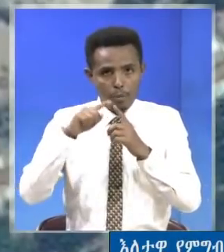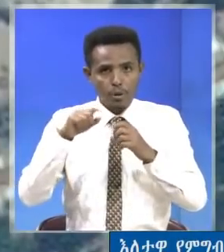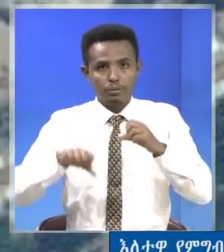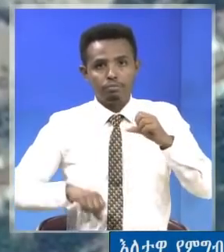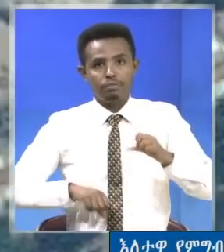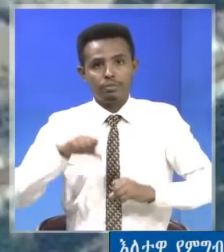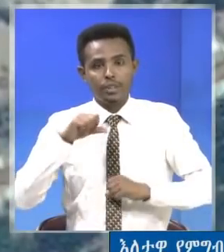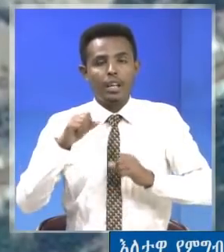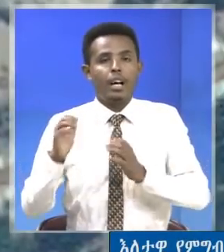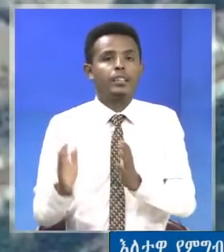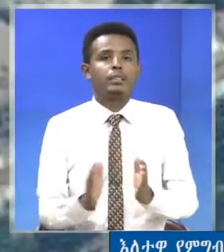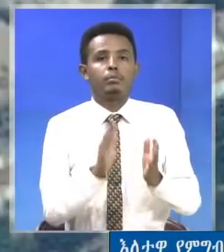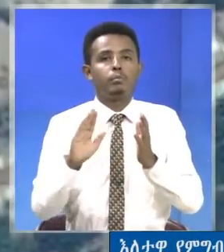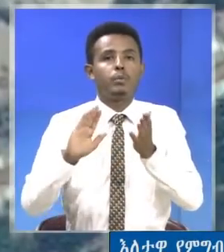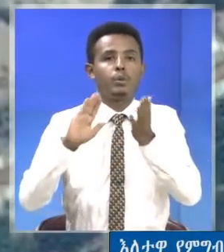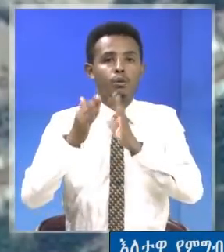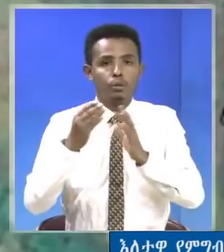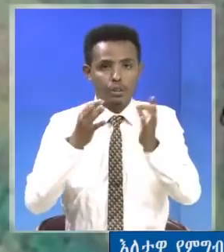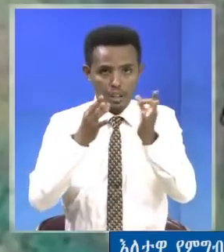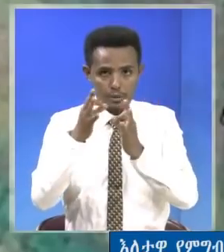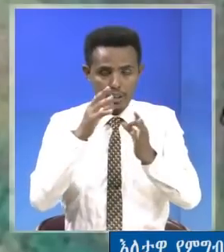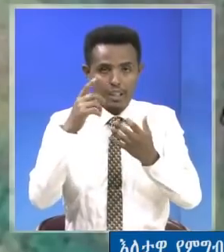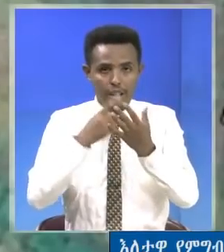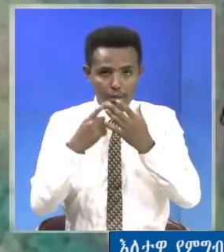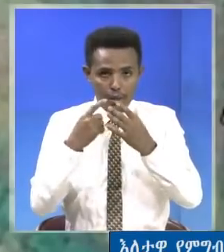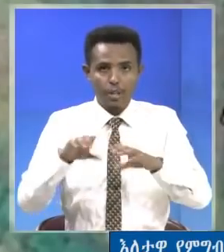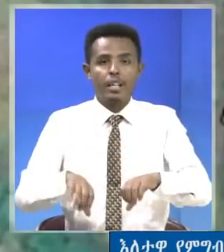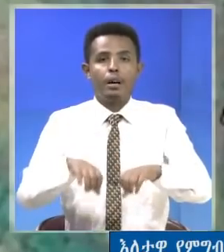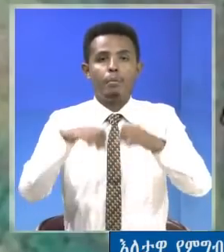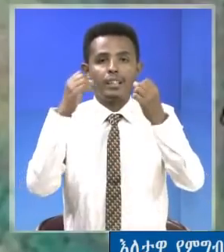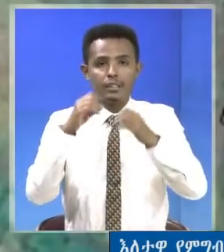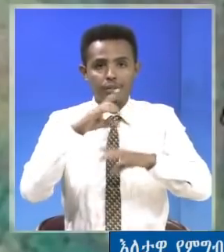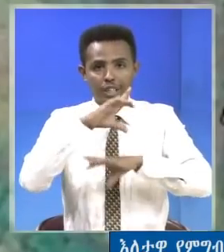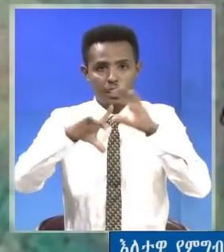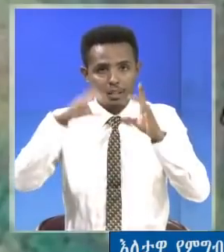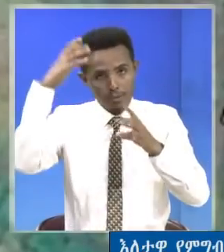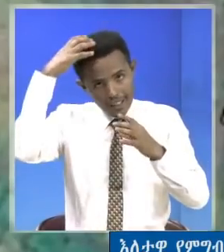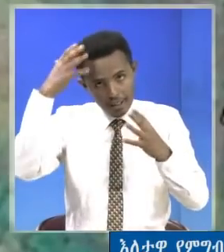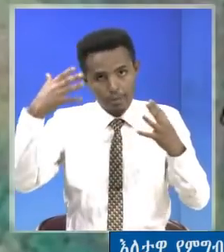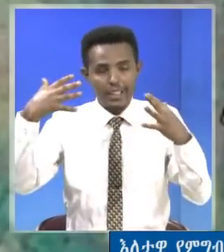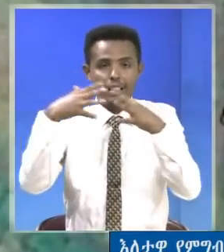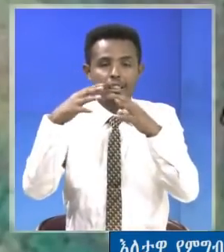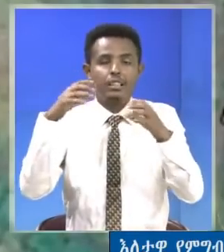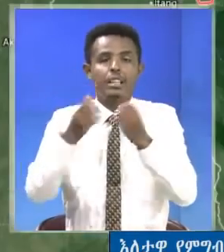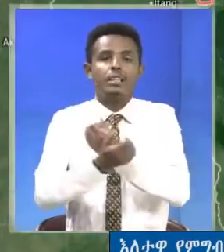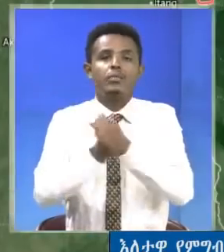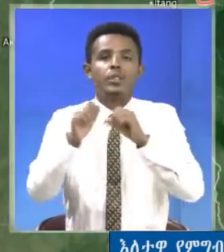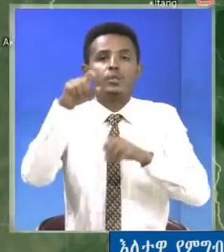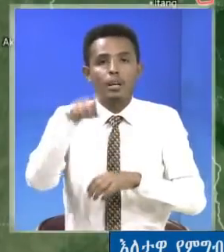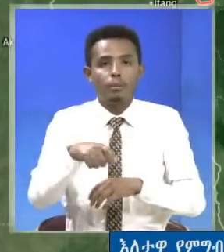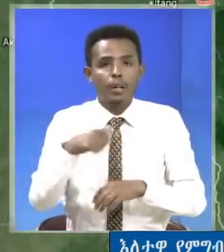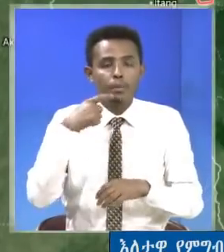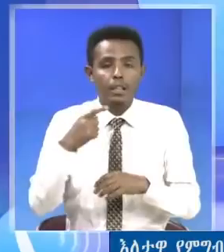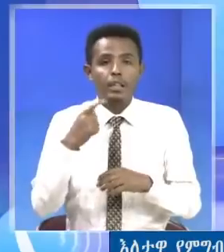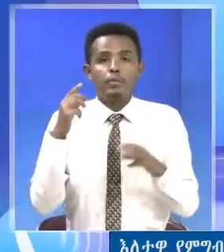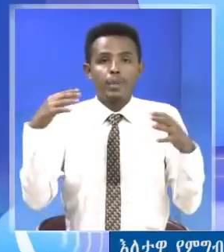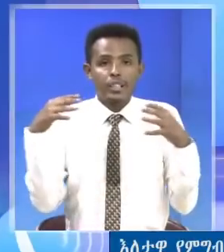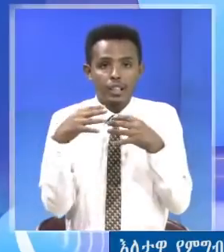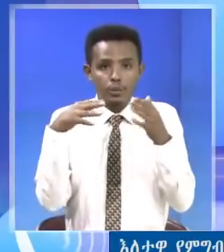መሆኑንም ነግረውናል። ይህንን እኩይ ዓላማ ለማክሸፍ የክልል መንግስታት በቅንጅት ችግሩን ሊፈቱ ይገባልም ብለዋል። በስጋት ላይ ነው ያለው